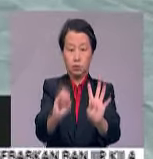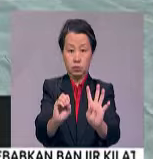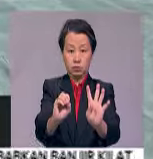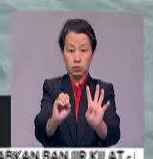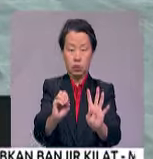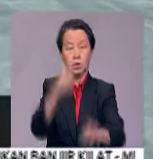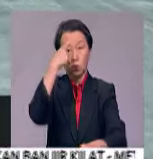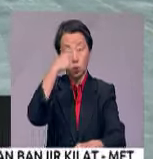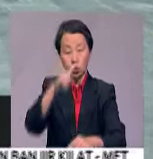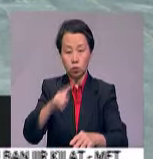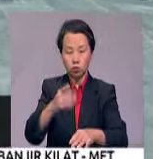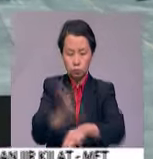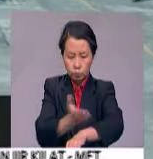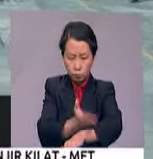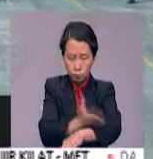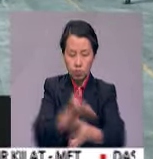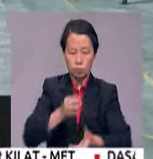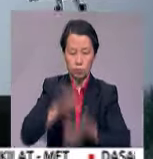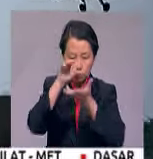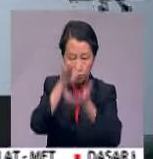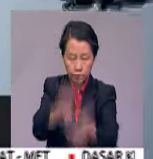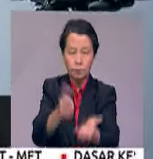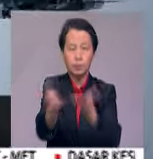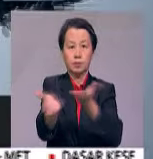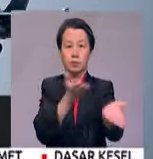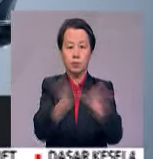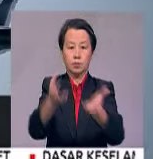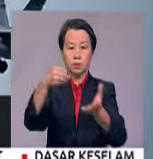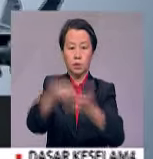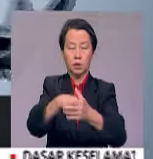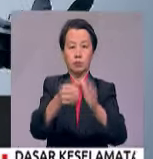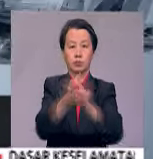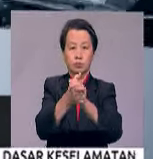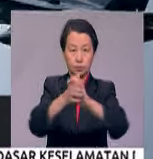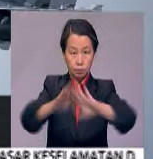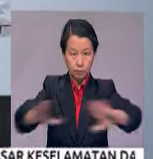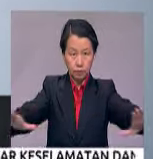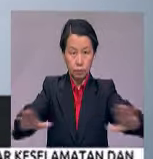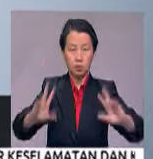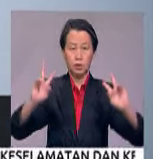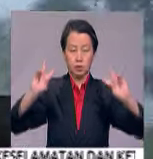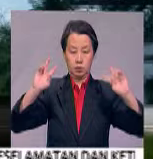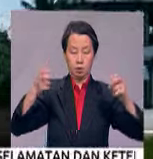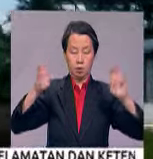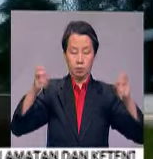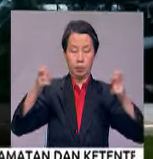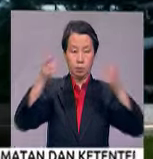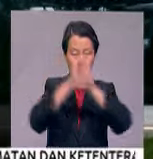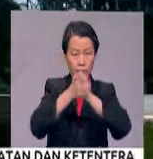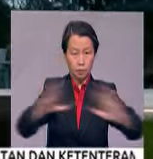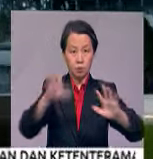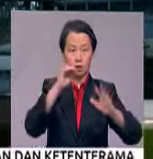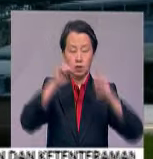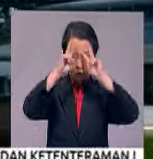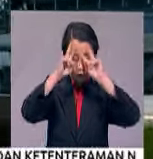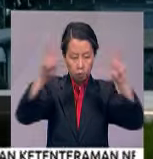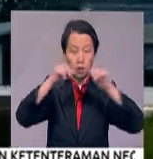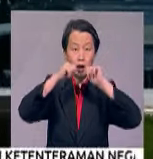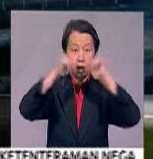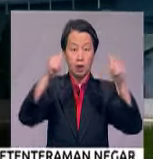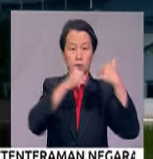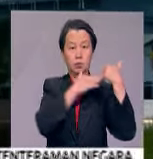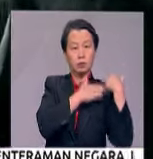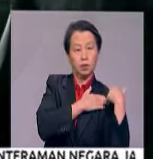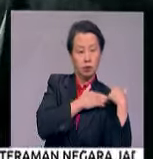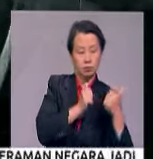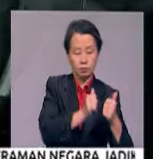4.0 untuk memperkasa penyampaian perkhidmatan dalam sektor keselamatan. Bertemakan keselamatan dan ketenteraman awam